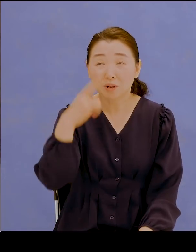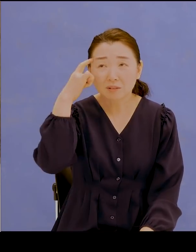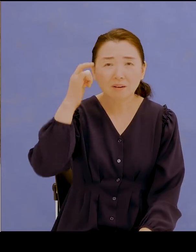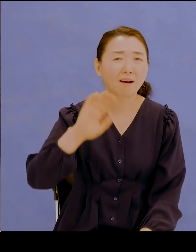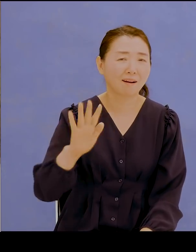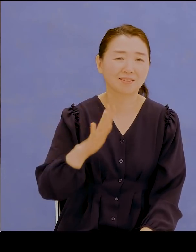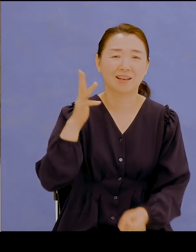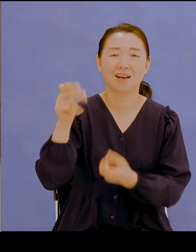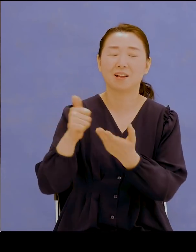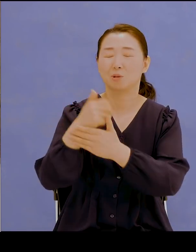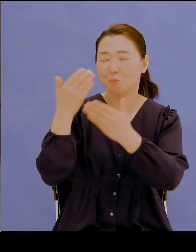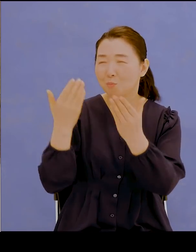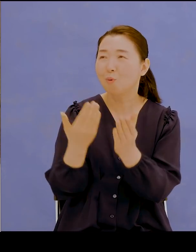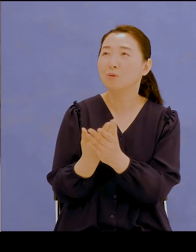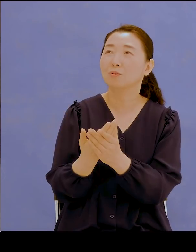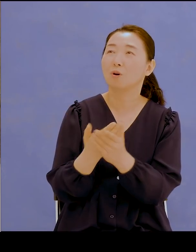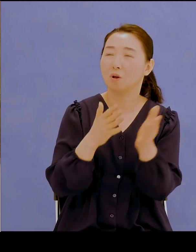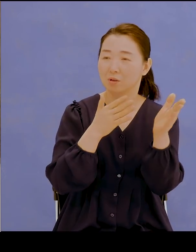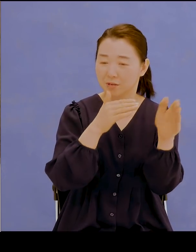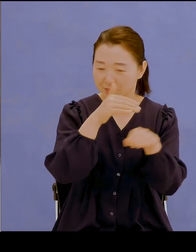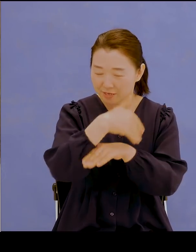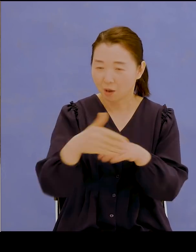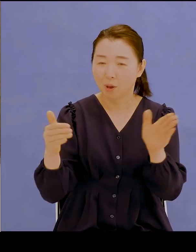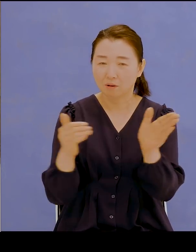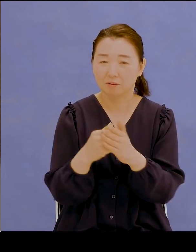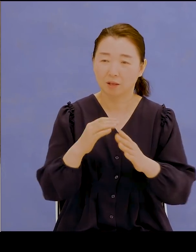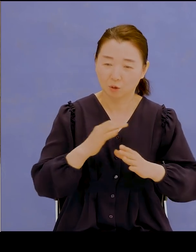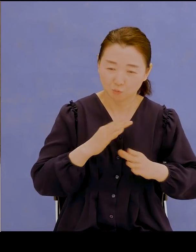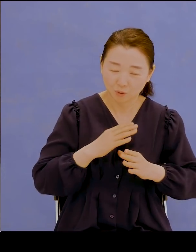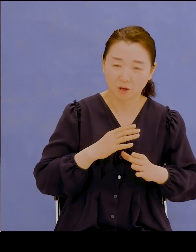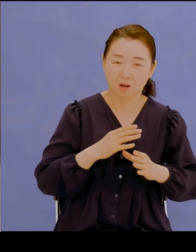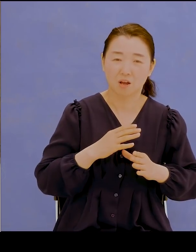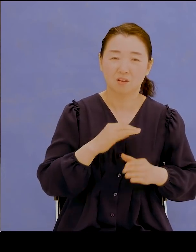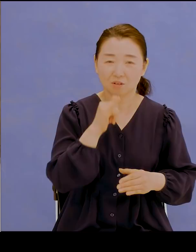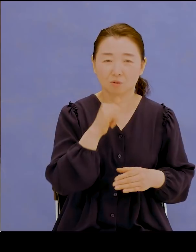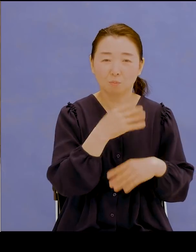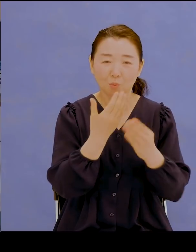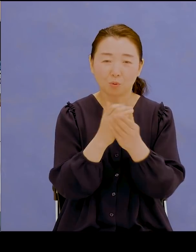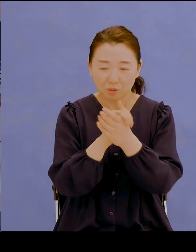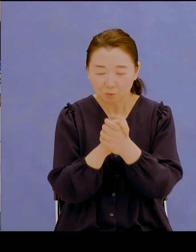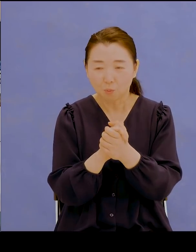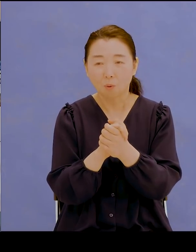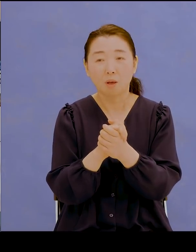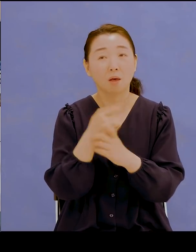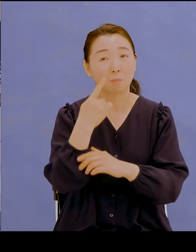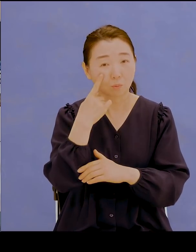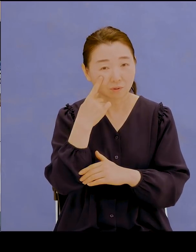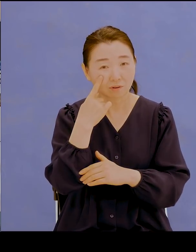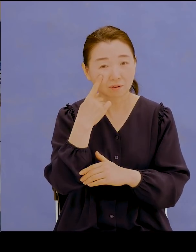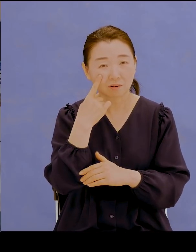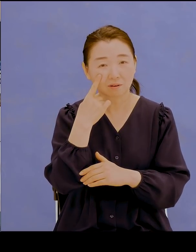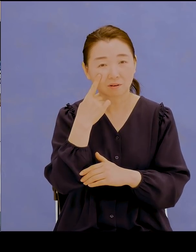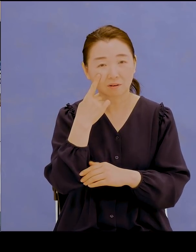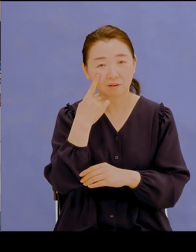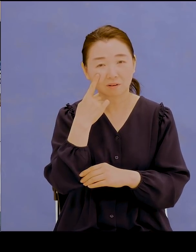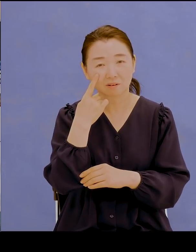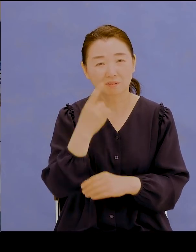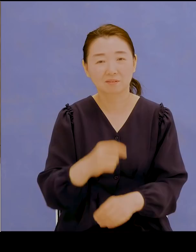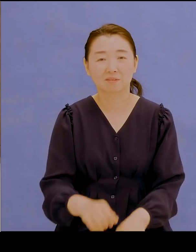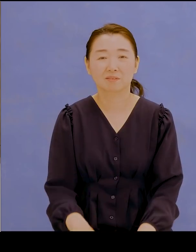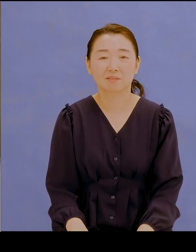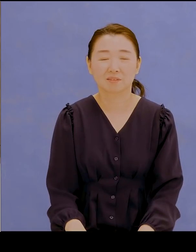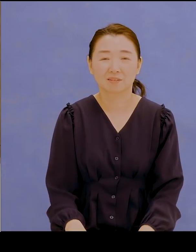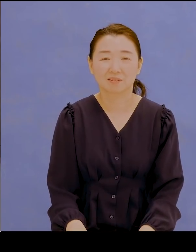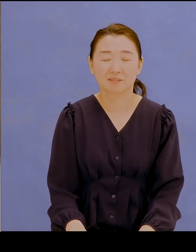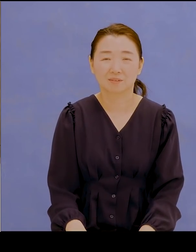생각했겠어요? 그러니까 하나님이 다 그러니까요. 세팅을 해주시고 제가 겁내하는 부분, 두려워하는 부분을 그러니까 기도하니까 그냥 너무